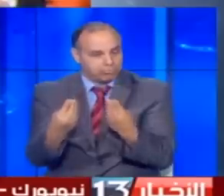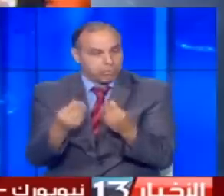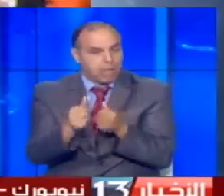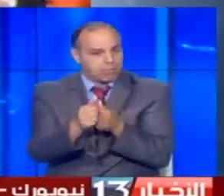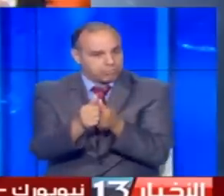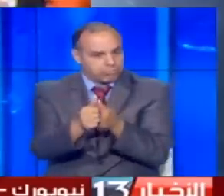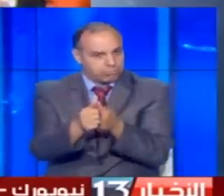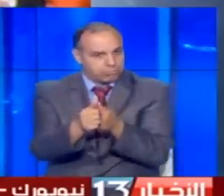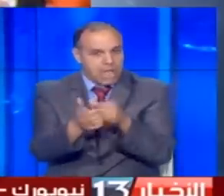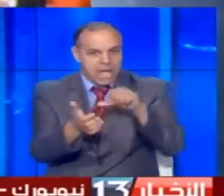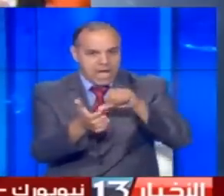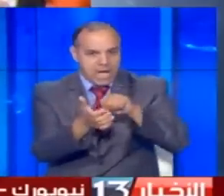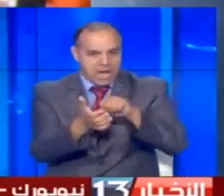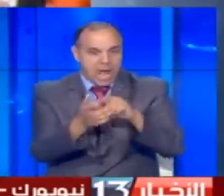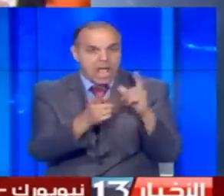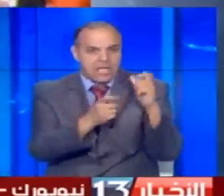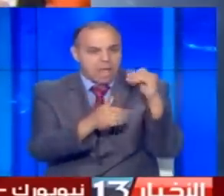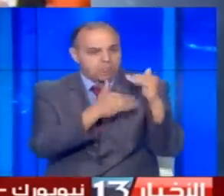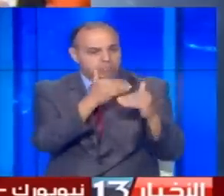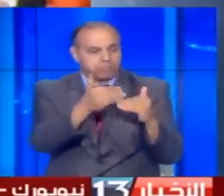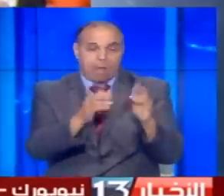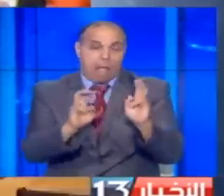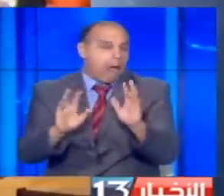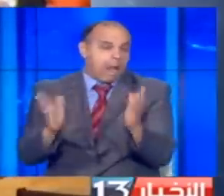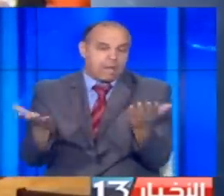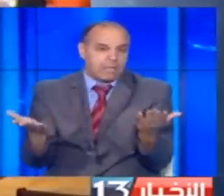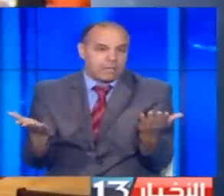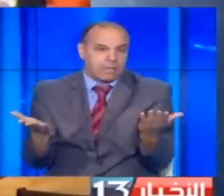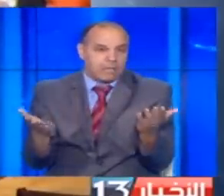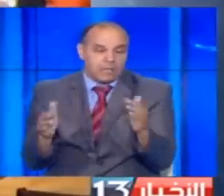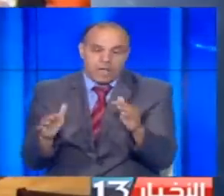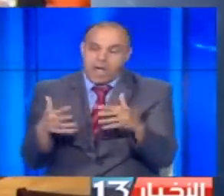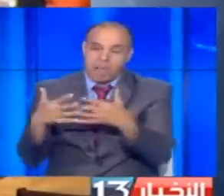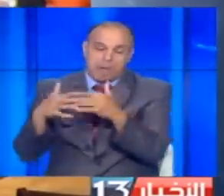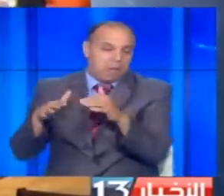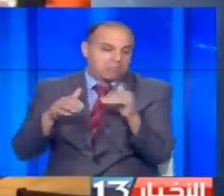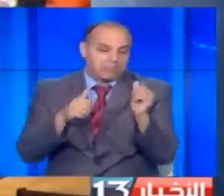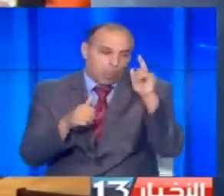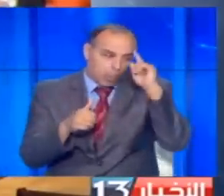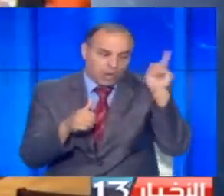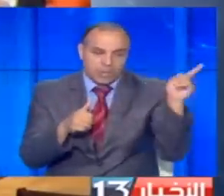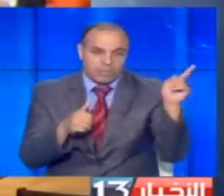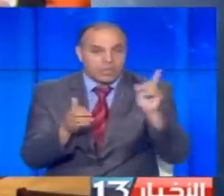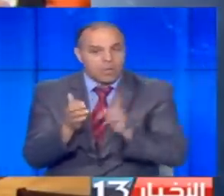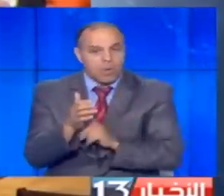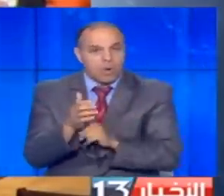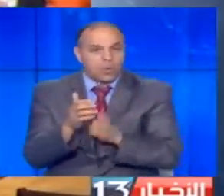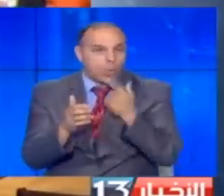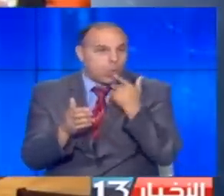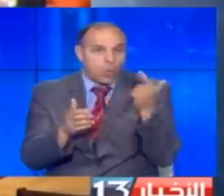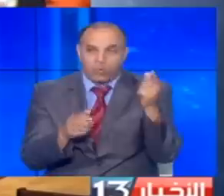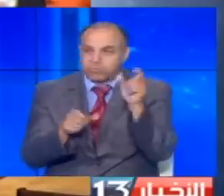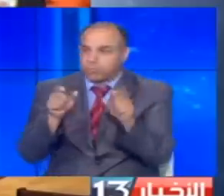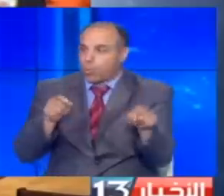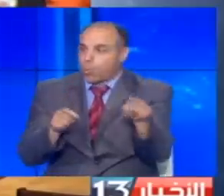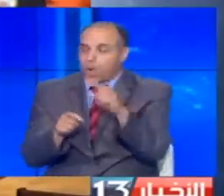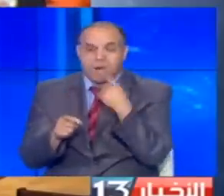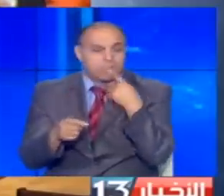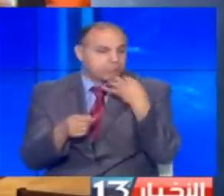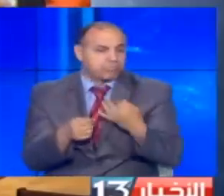لمنع طهران من تطوير اسلحه نوويه رغم انسحاب واشنطن منه مؤكده التزام كل الاطراف المعنيه